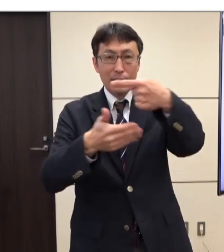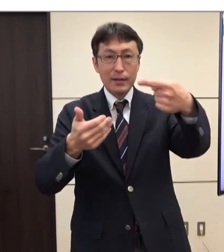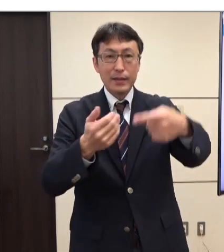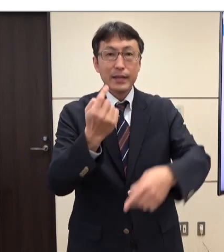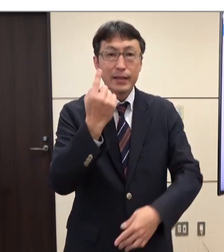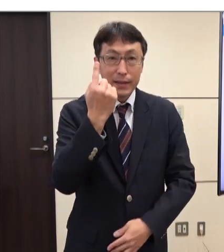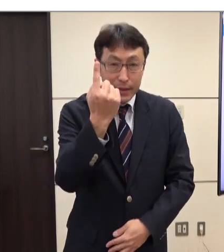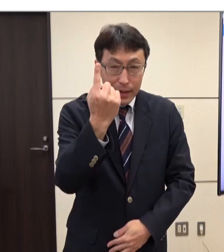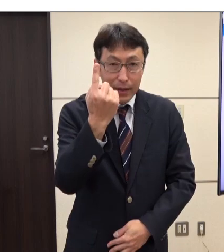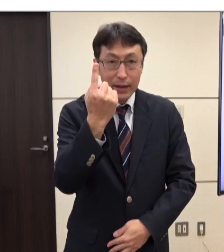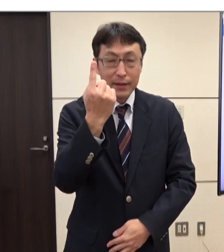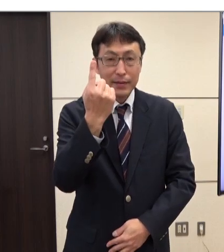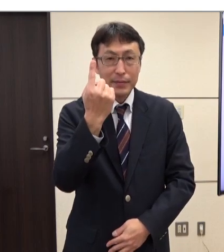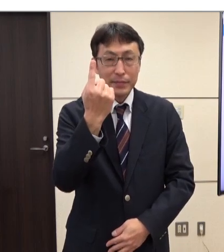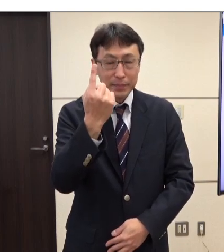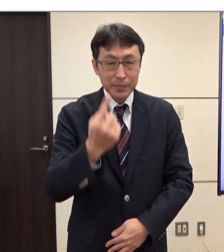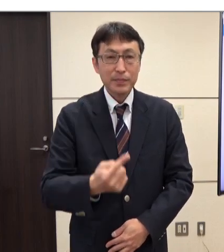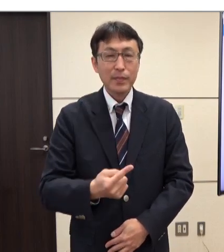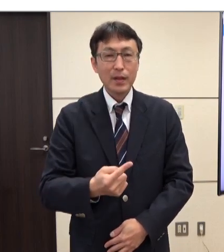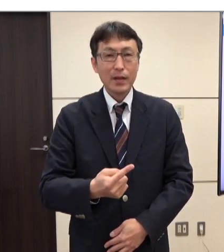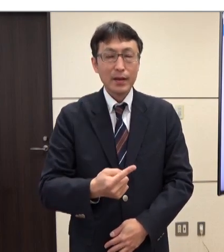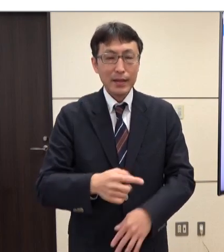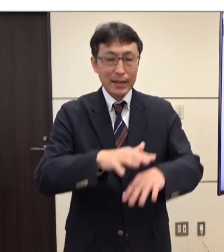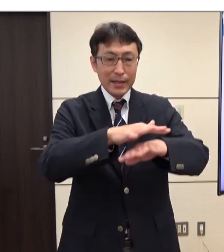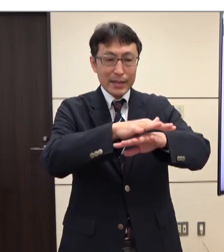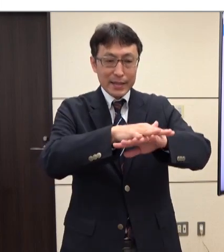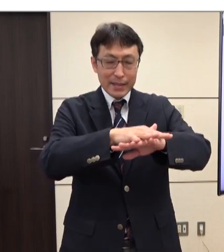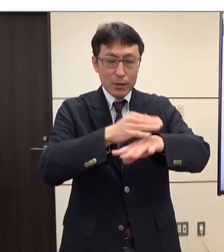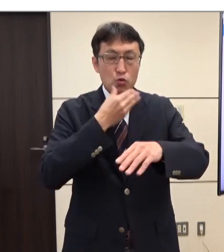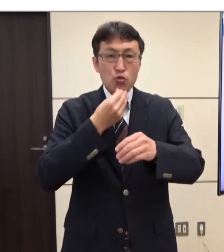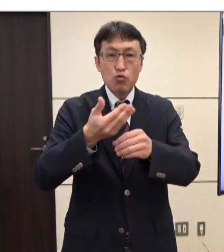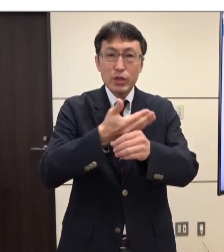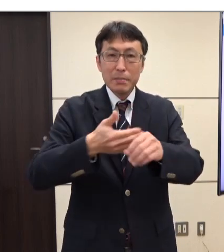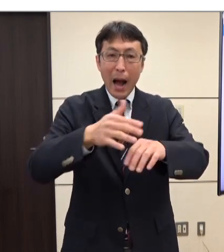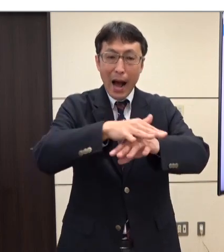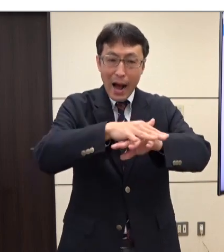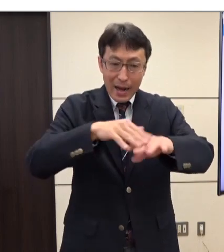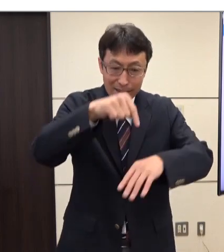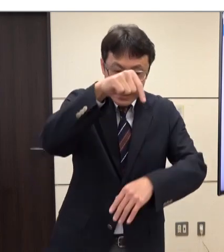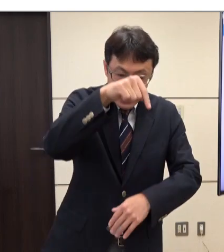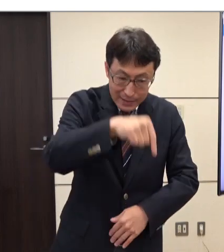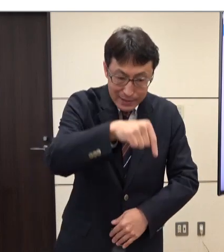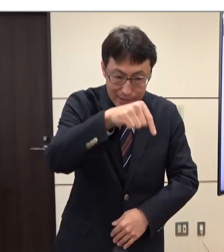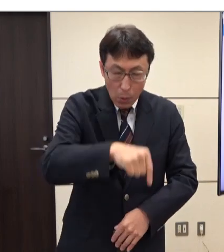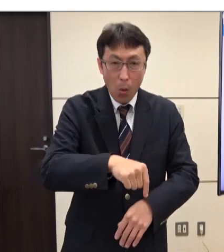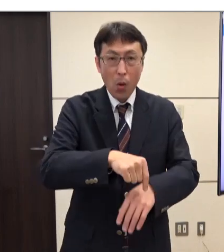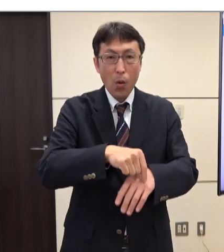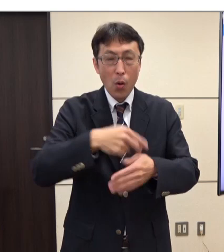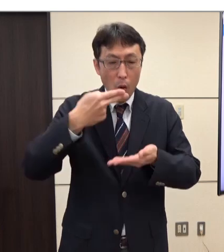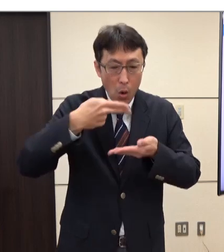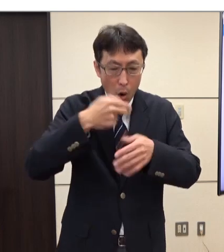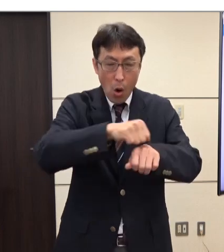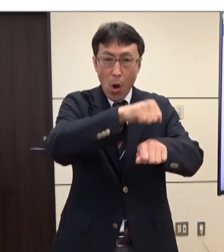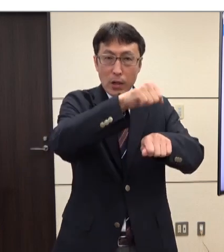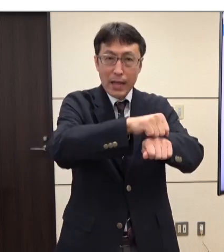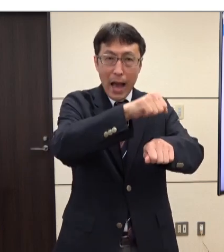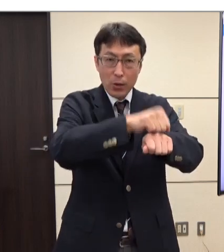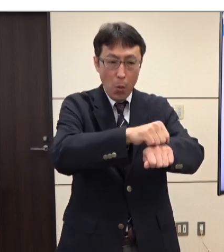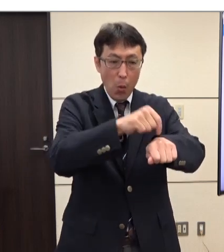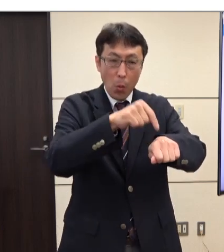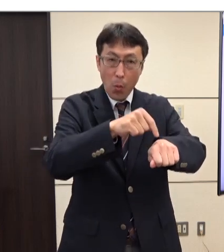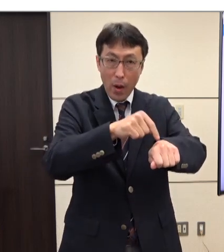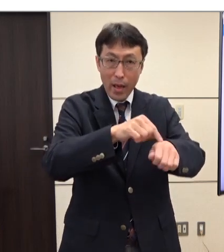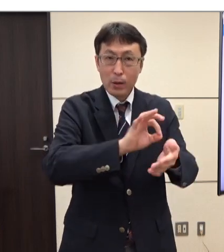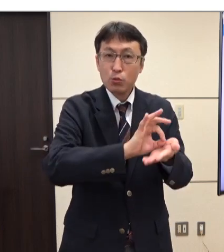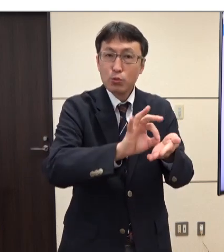子どもたちに、市内の、食材を生かした福島ならではの特色ある